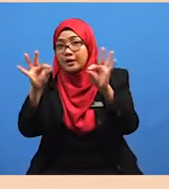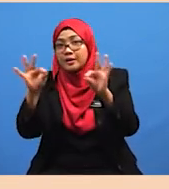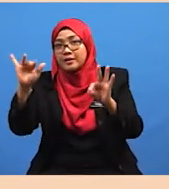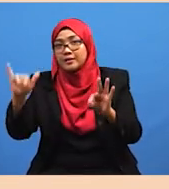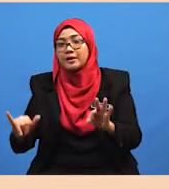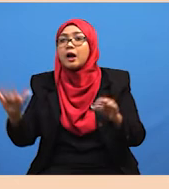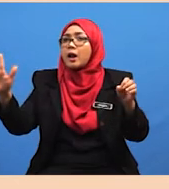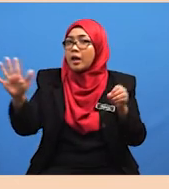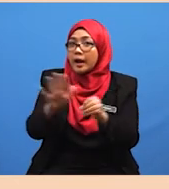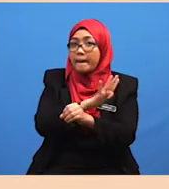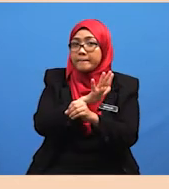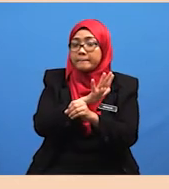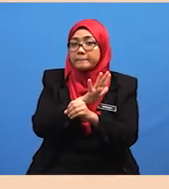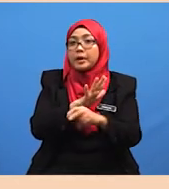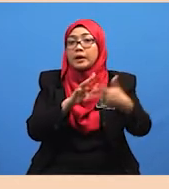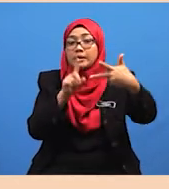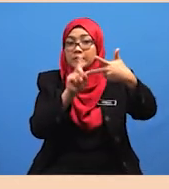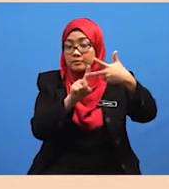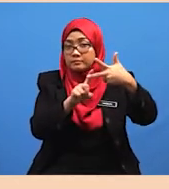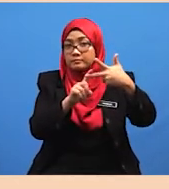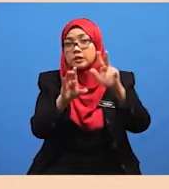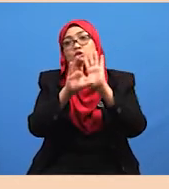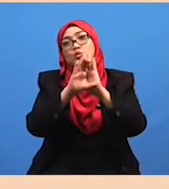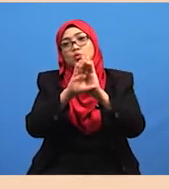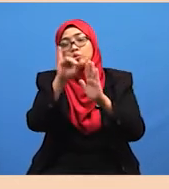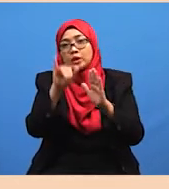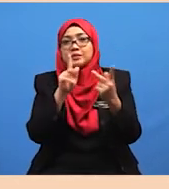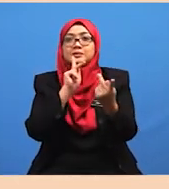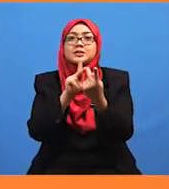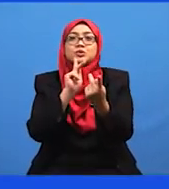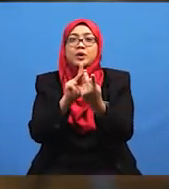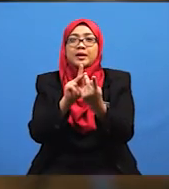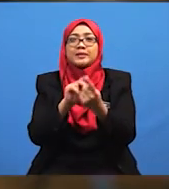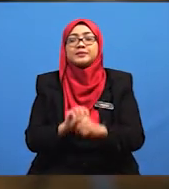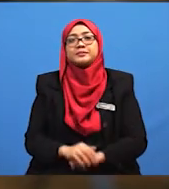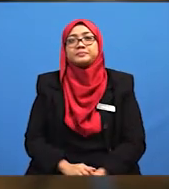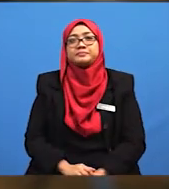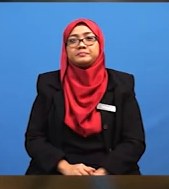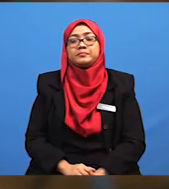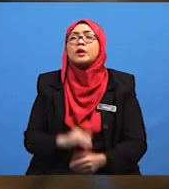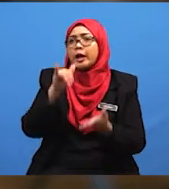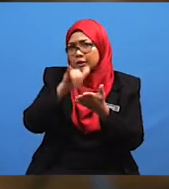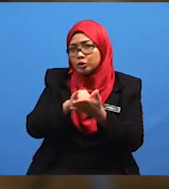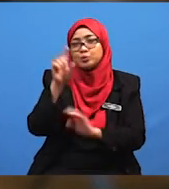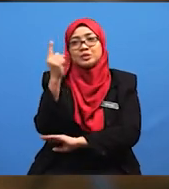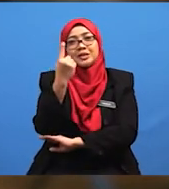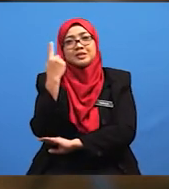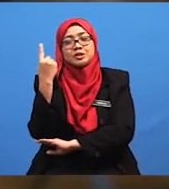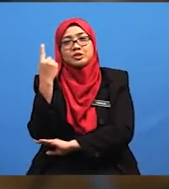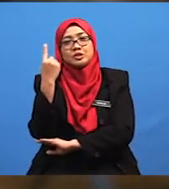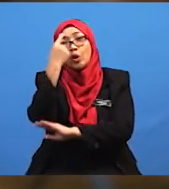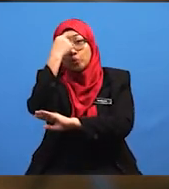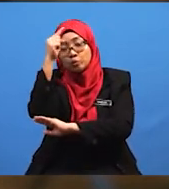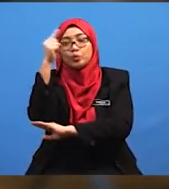lengkap Hai setuju contoh yang sesuai sekian sangat jeruk